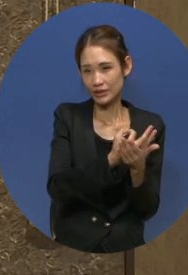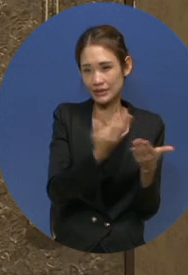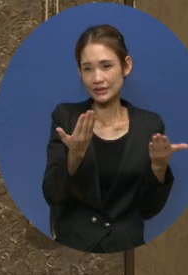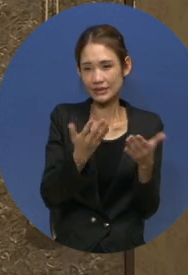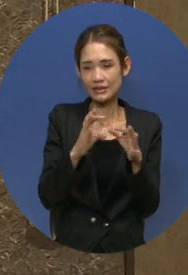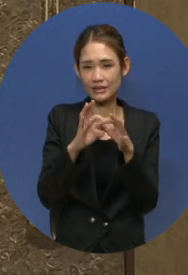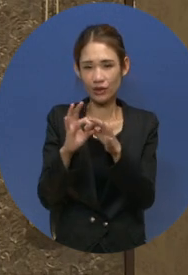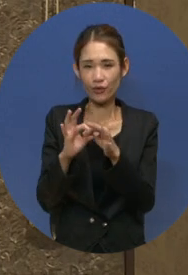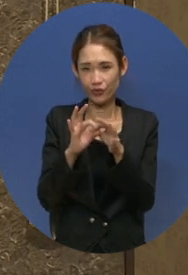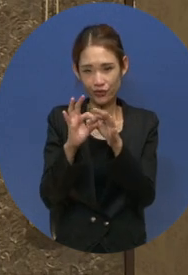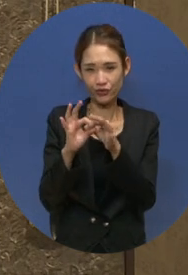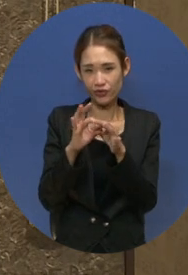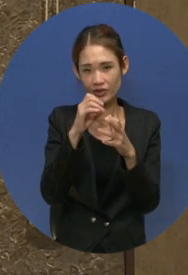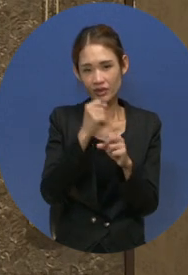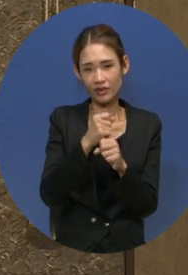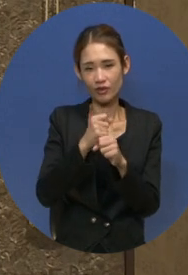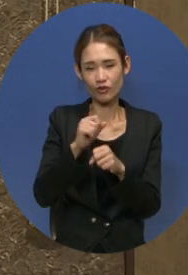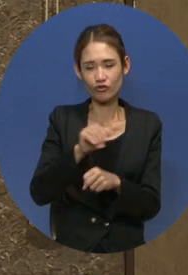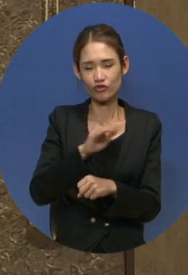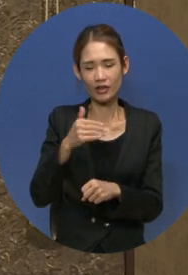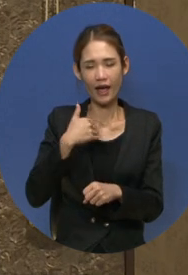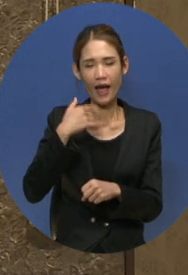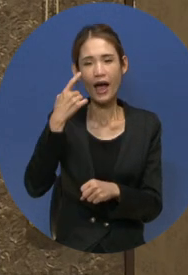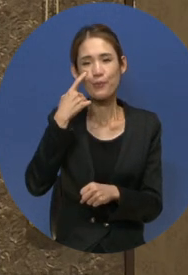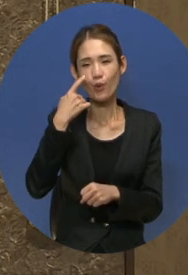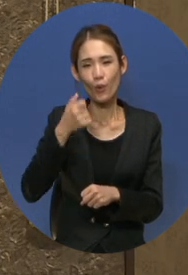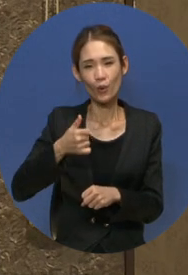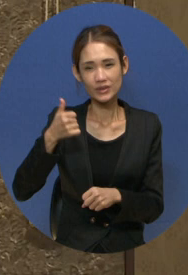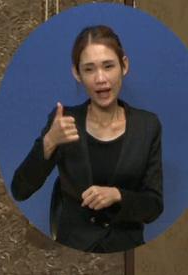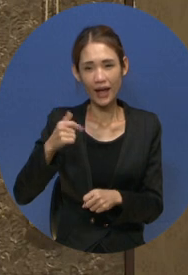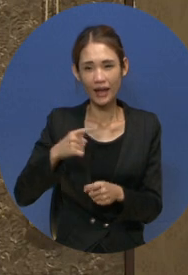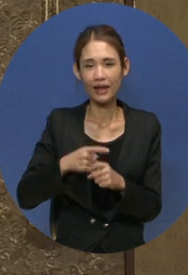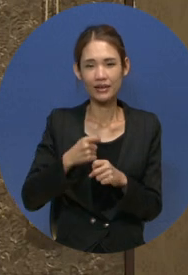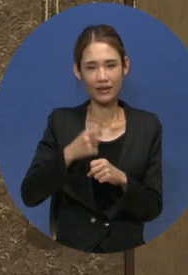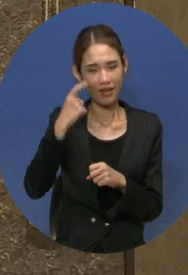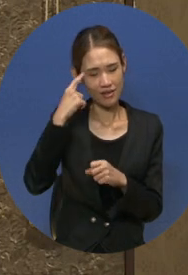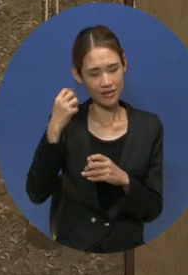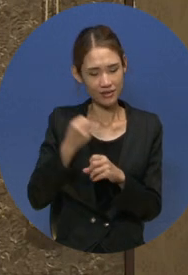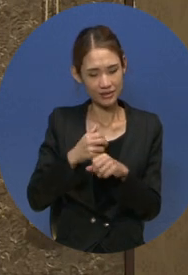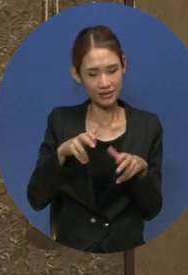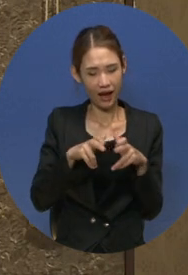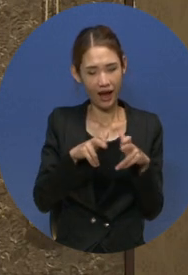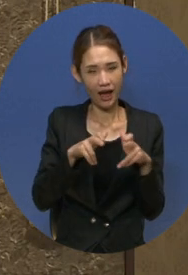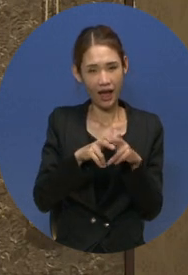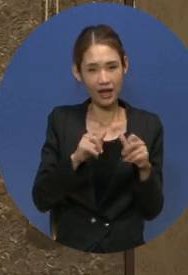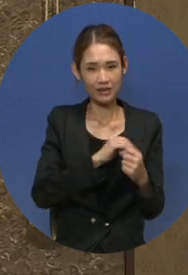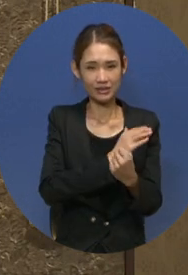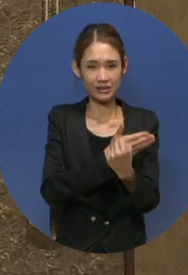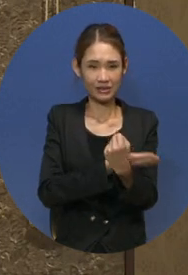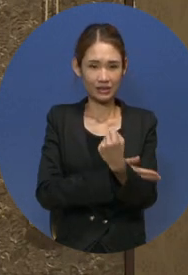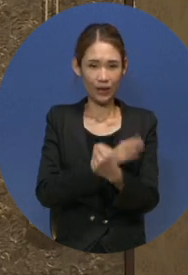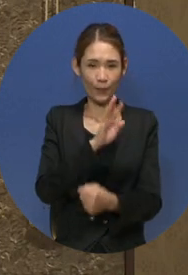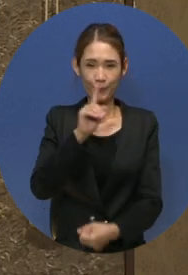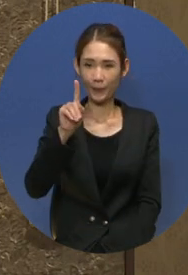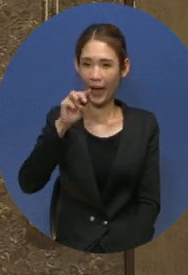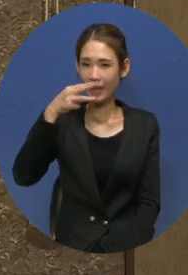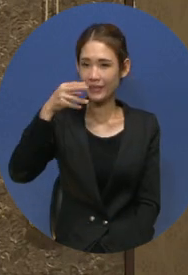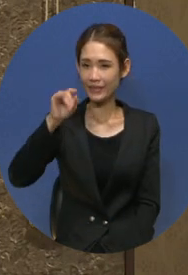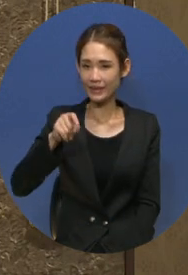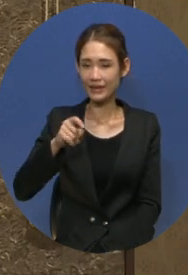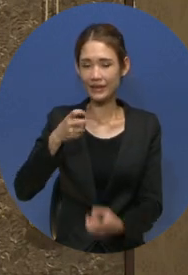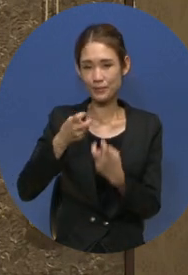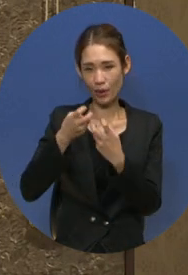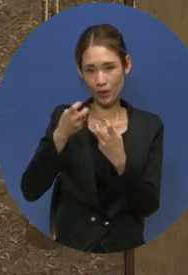된다. 그 연결 지점을 우리가 갖고 가자. 네. 그래서 장애인들의 그 능력과 그 이 바틱 기법과